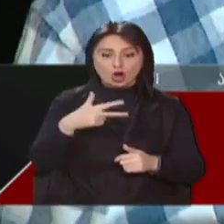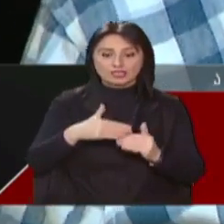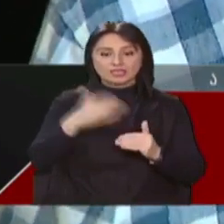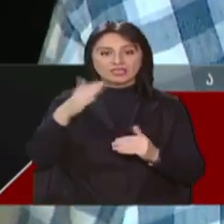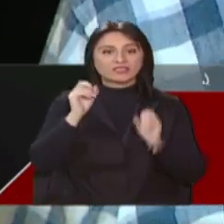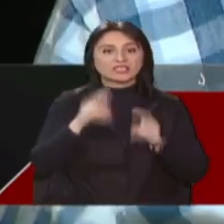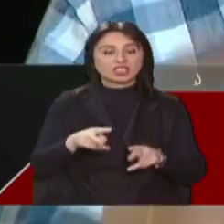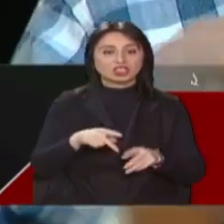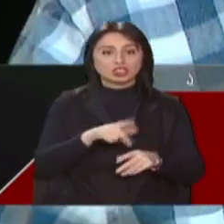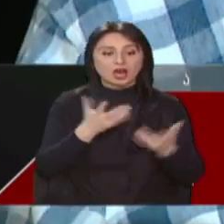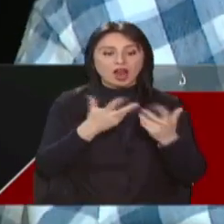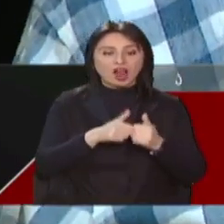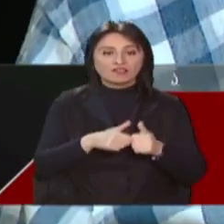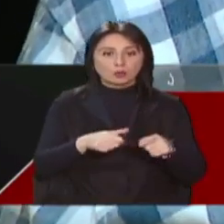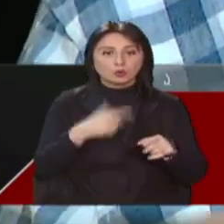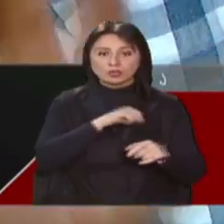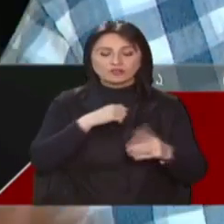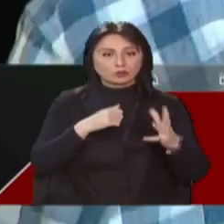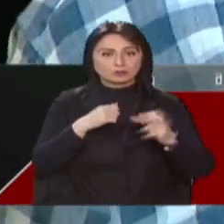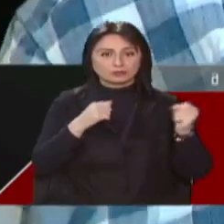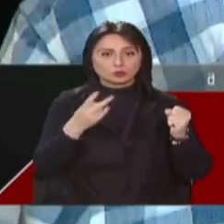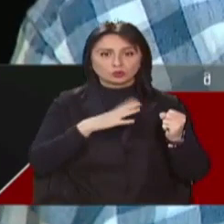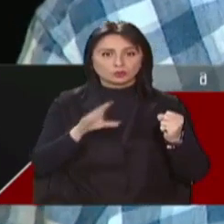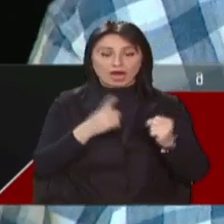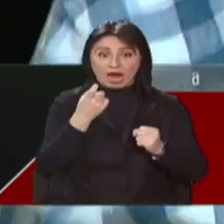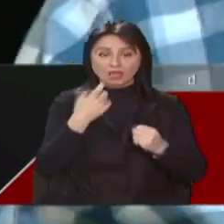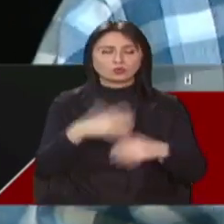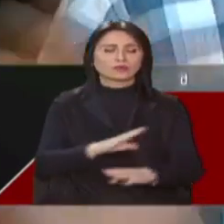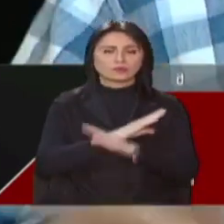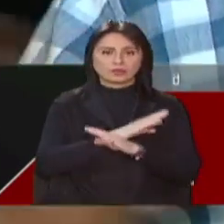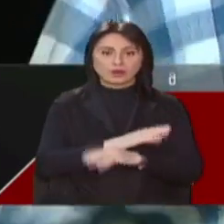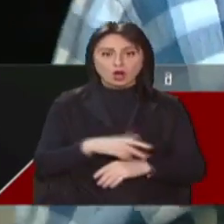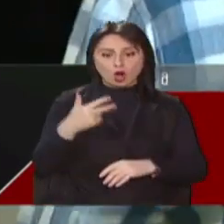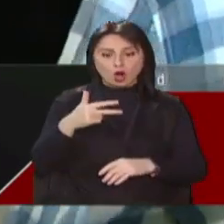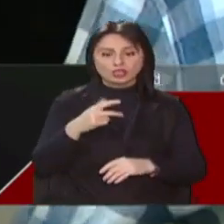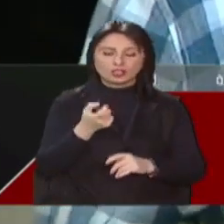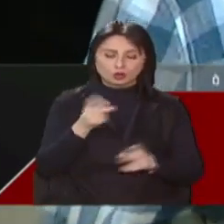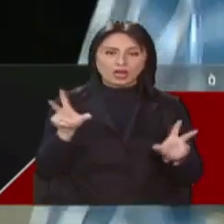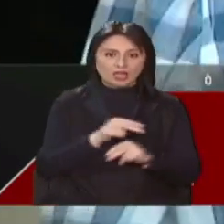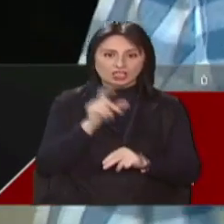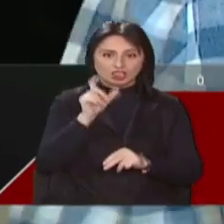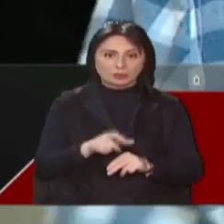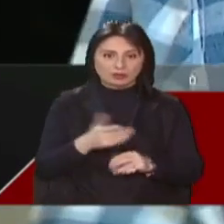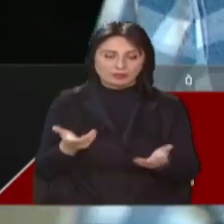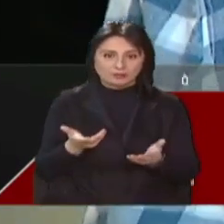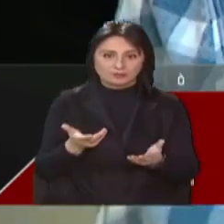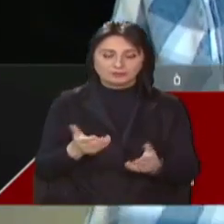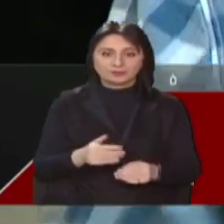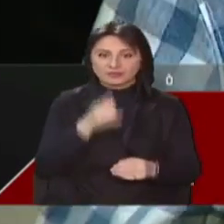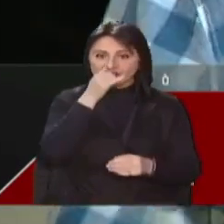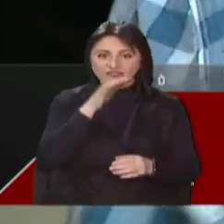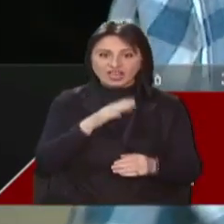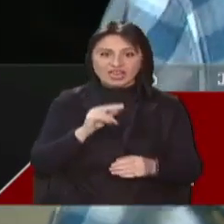zevit ukoje sašičija, asi miliamperi ukoje, sasiktulova, gam ligeta ozdati, nu gadarčeba, ra. Vrot,